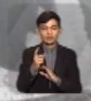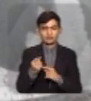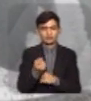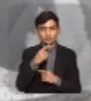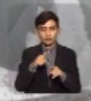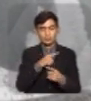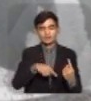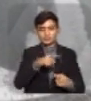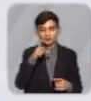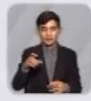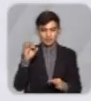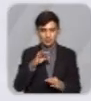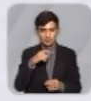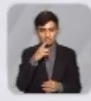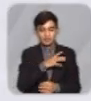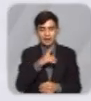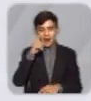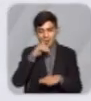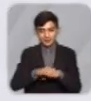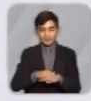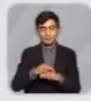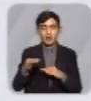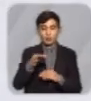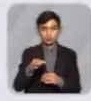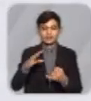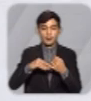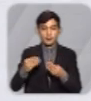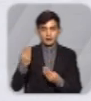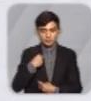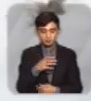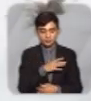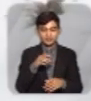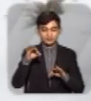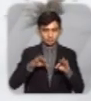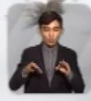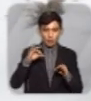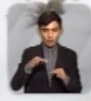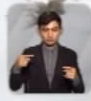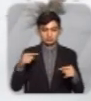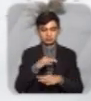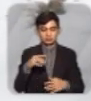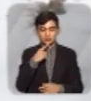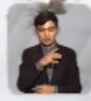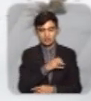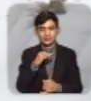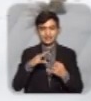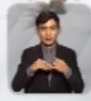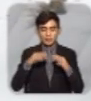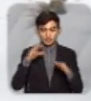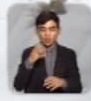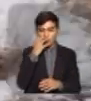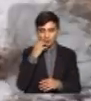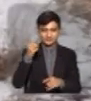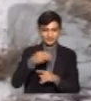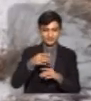кәсіпкер. Айтуынша аудан әкімі бекітіп берген жер мен кәсіпкерлік нысан тұрғызылған жердің сызба нұсқалары сәйкес келмейді. Тіпті жерге жылжай салу үшін